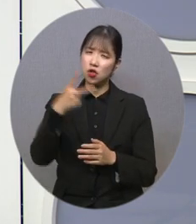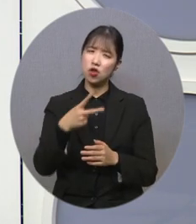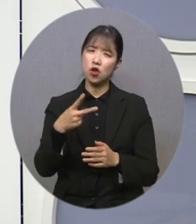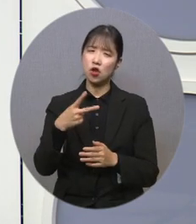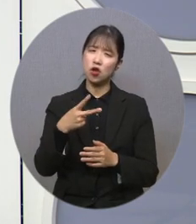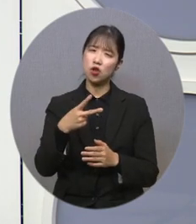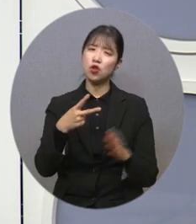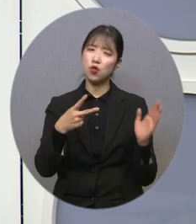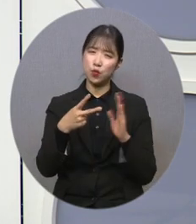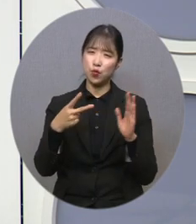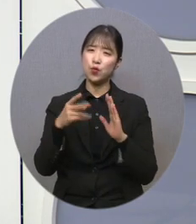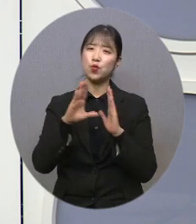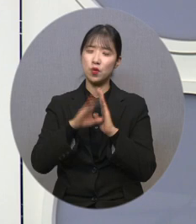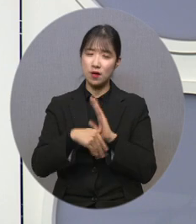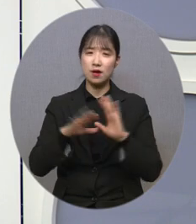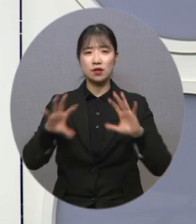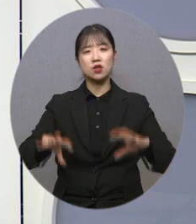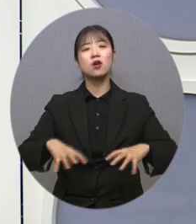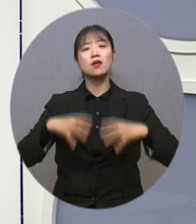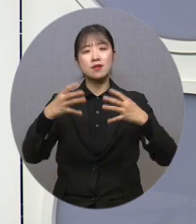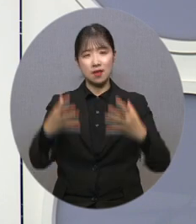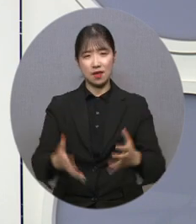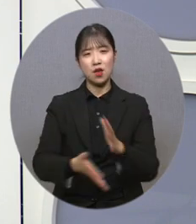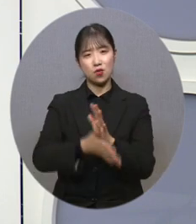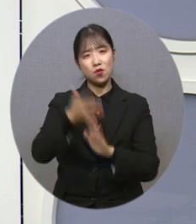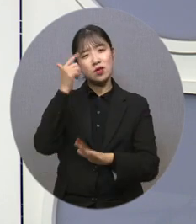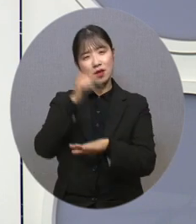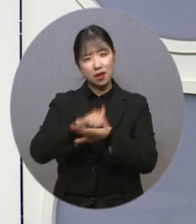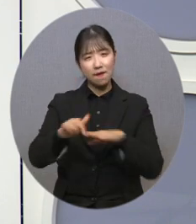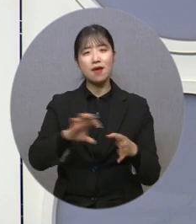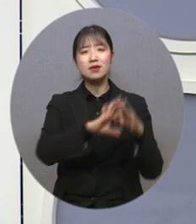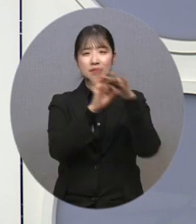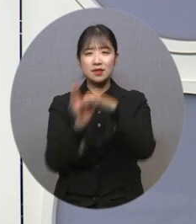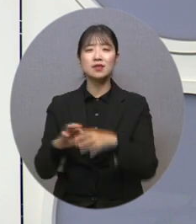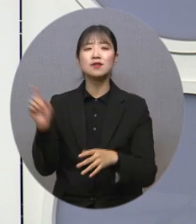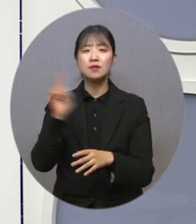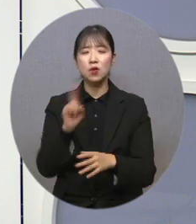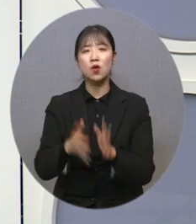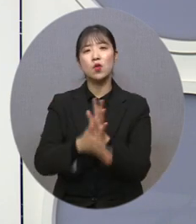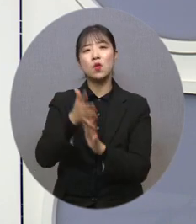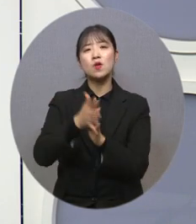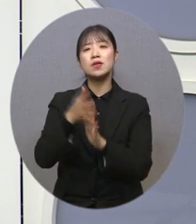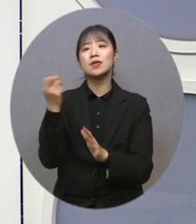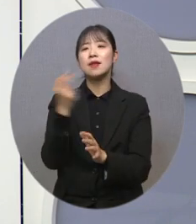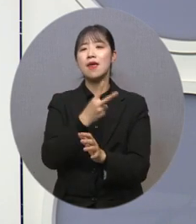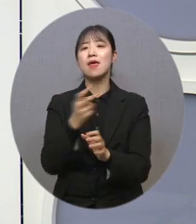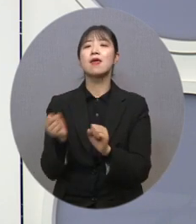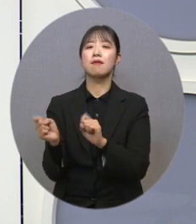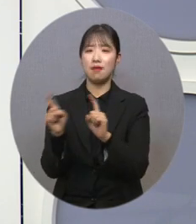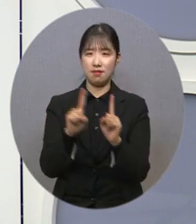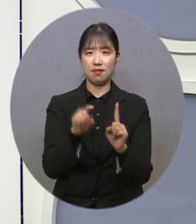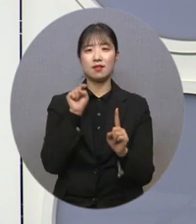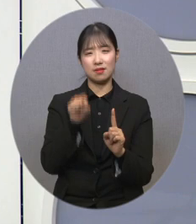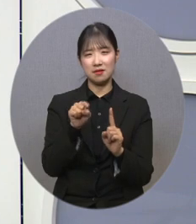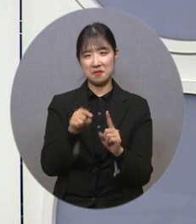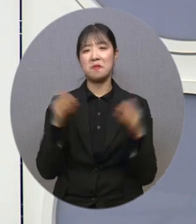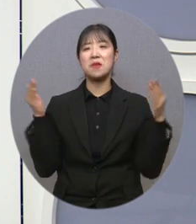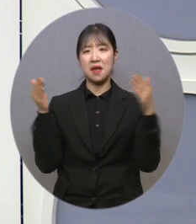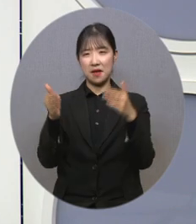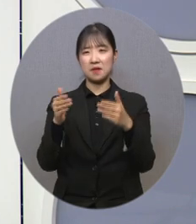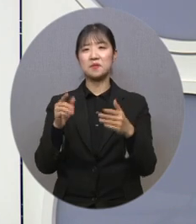2000년대에 들어서 이제 전 세계의 도시계획의 흐름이 도시 재생이라는 방향으로 바뀝니다.